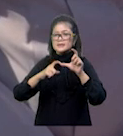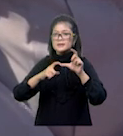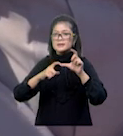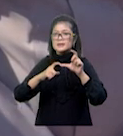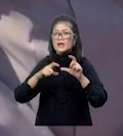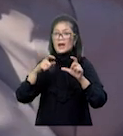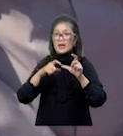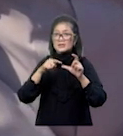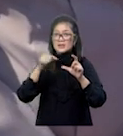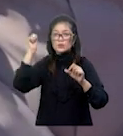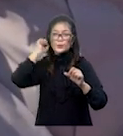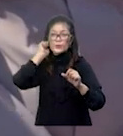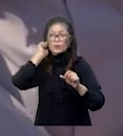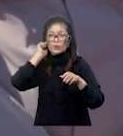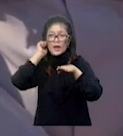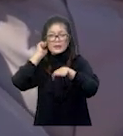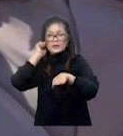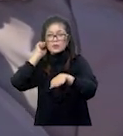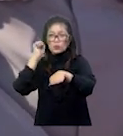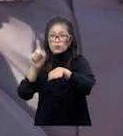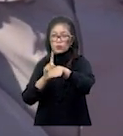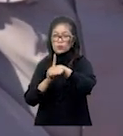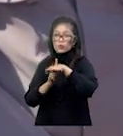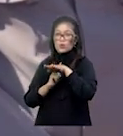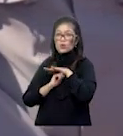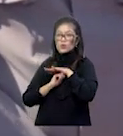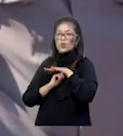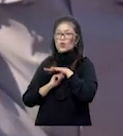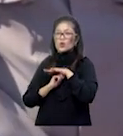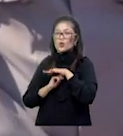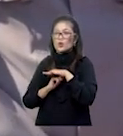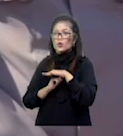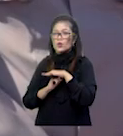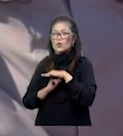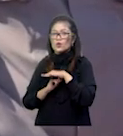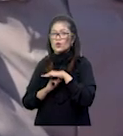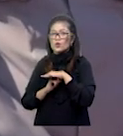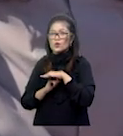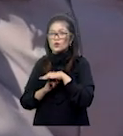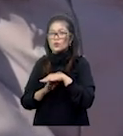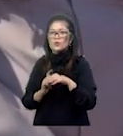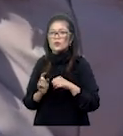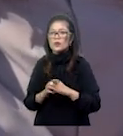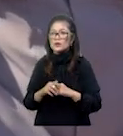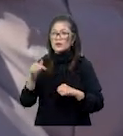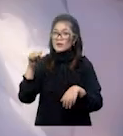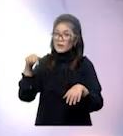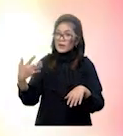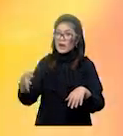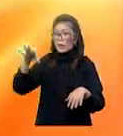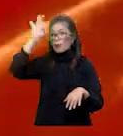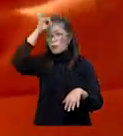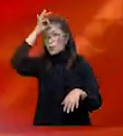ditabrak, kemudian didorong oleh korban kita dengan misal ini anggota polisi ini agar dia sampai